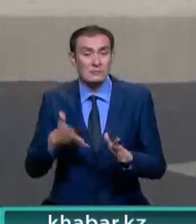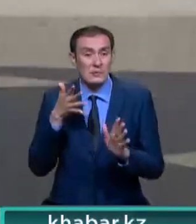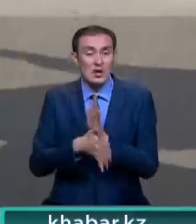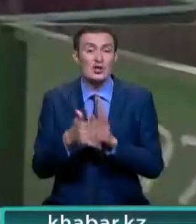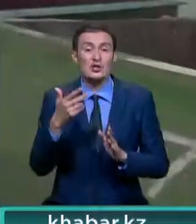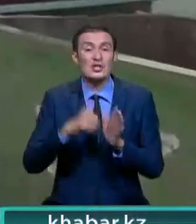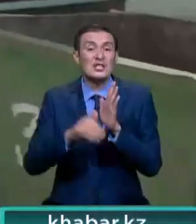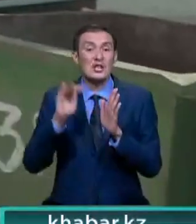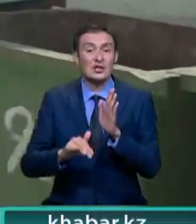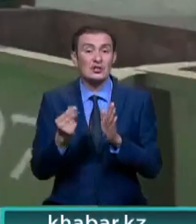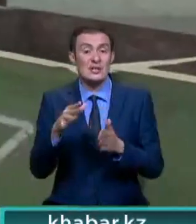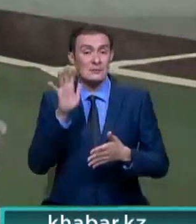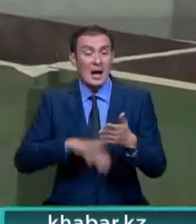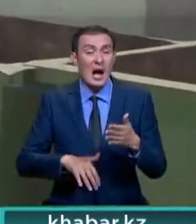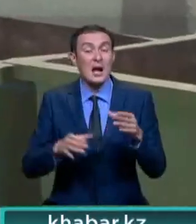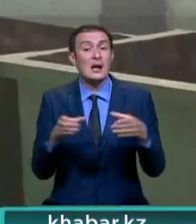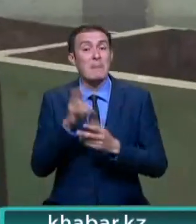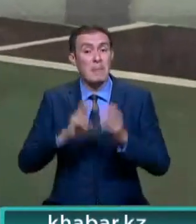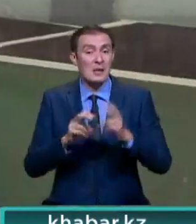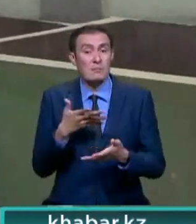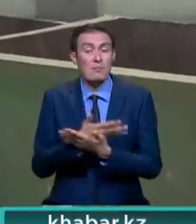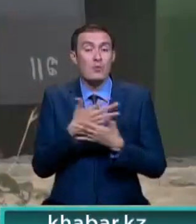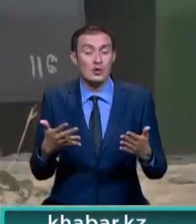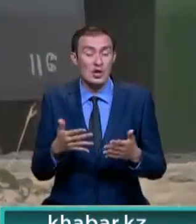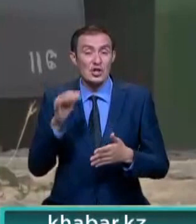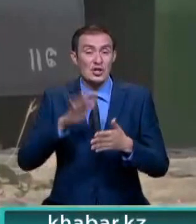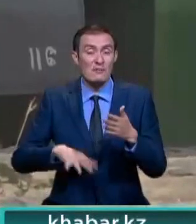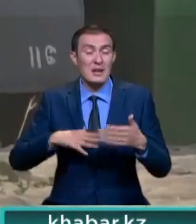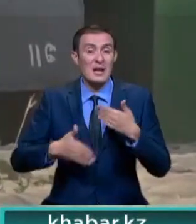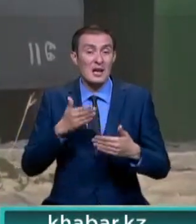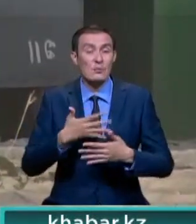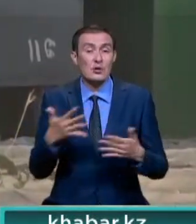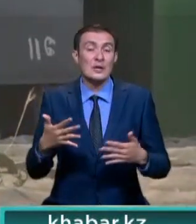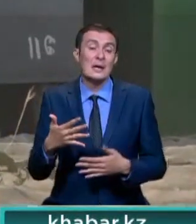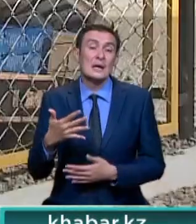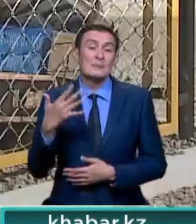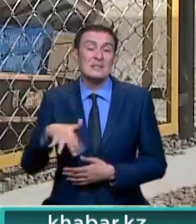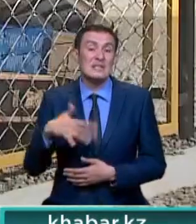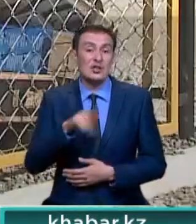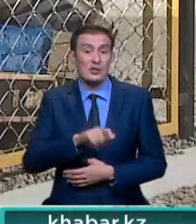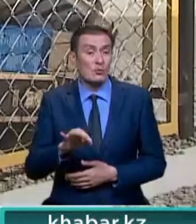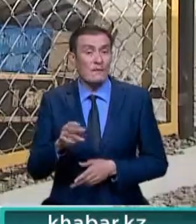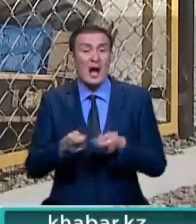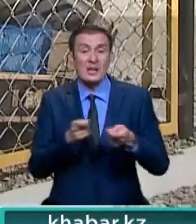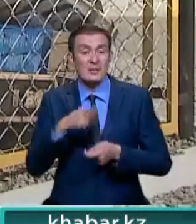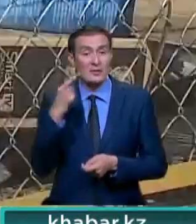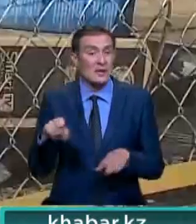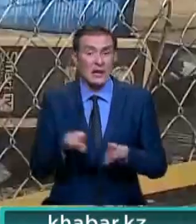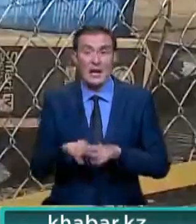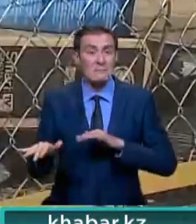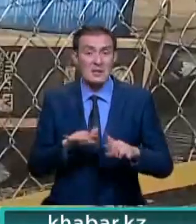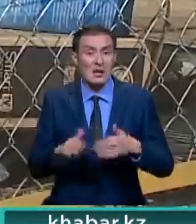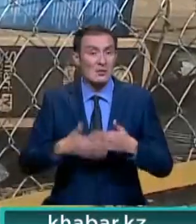60 тысяч тенге. Предприятия платят больше. Штрафами с начала года наказали уже больше полусотни человек. Однако в акимате говорят, такая